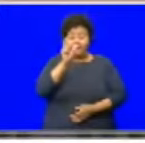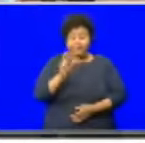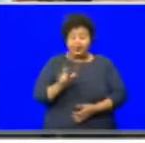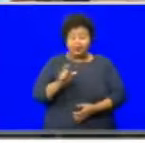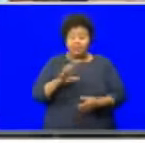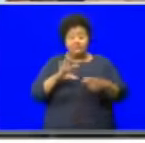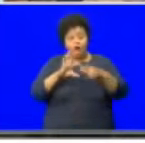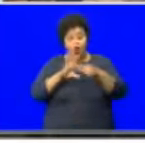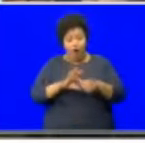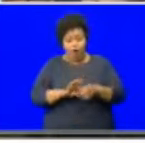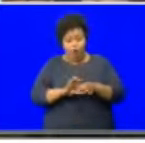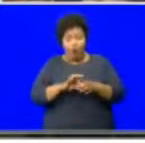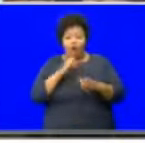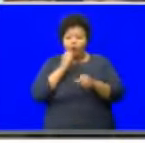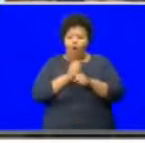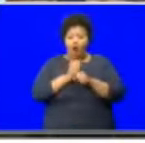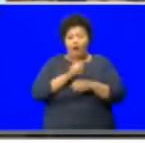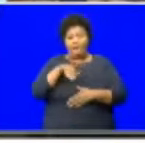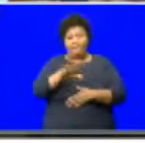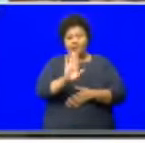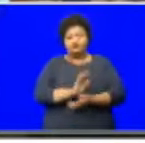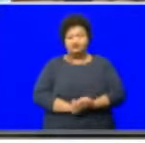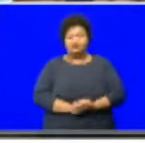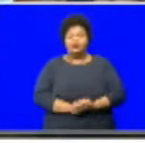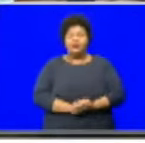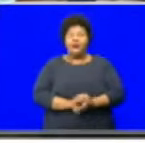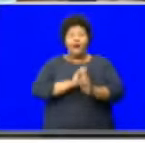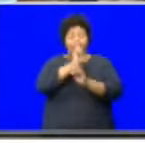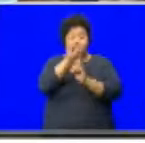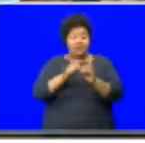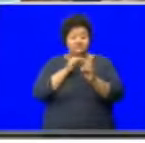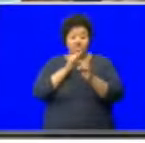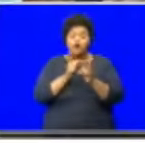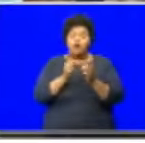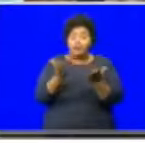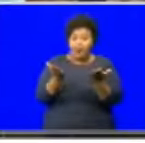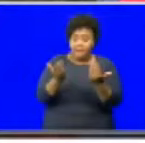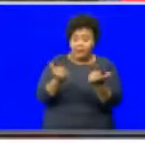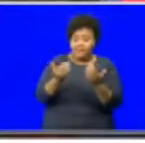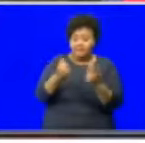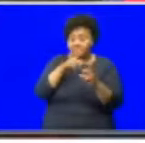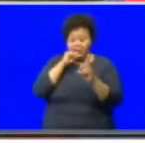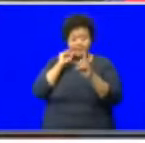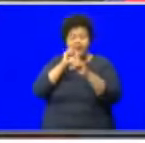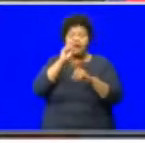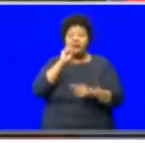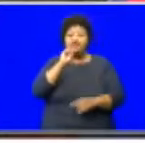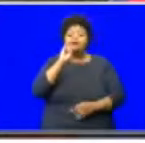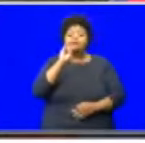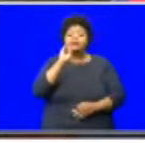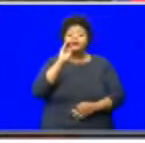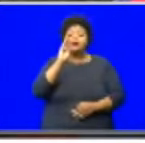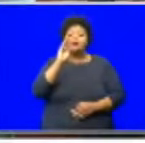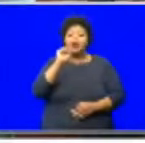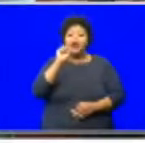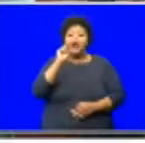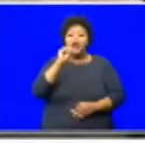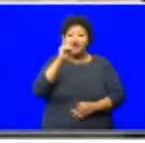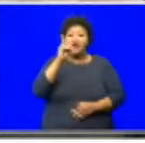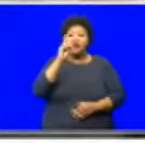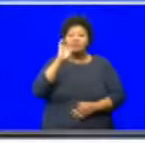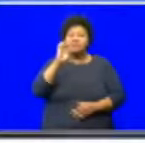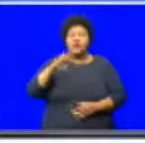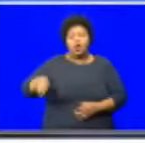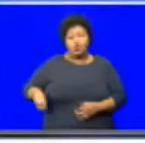depression. Makford Sibanze lobeka simenyo lesibalulekile uvetele tinye tinfo letibanga ukuthi kabeteka